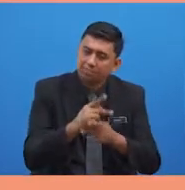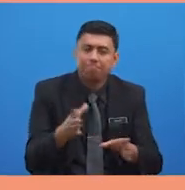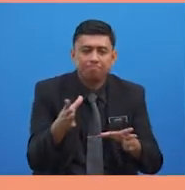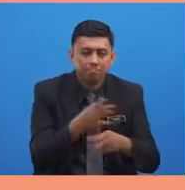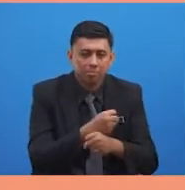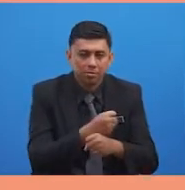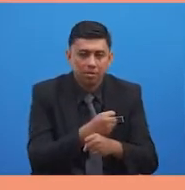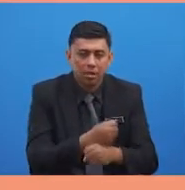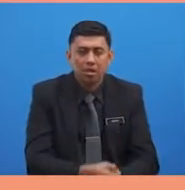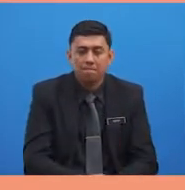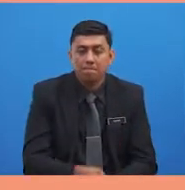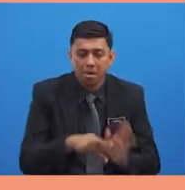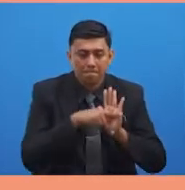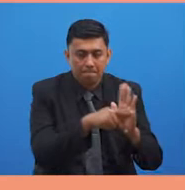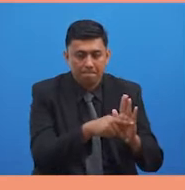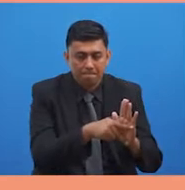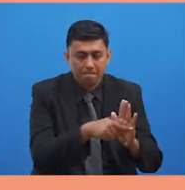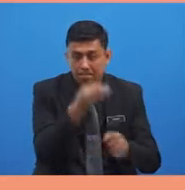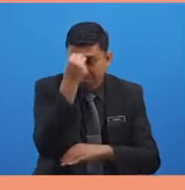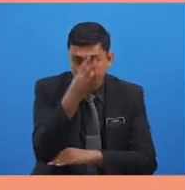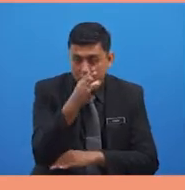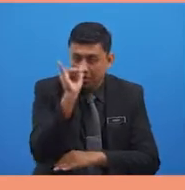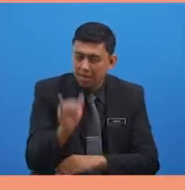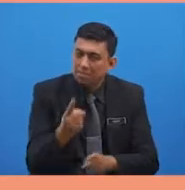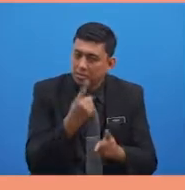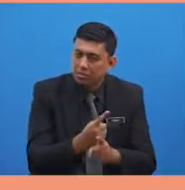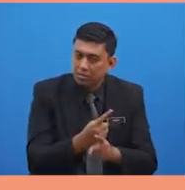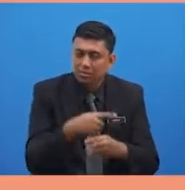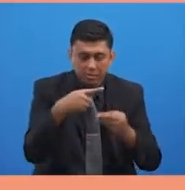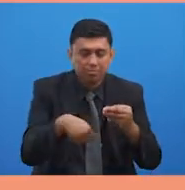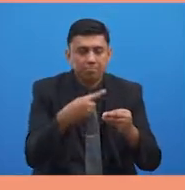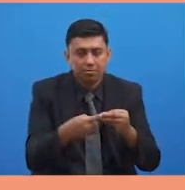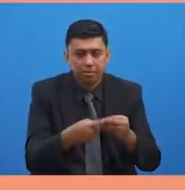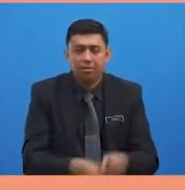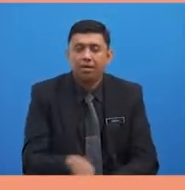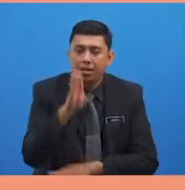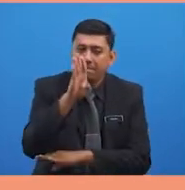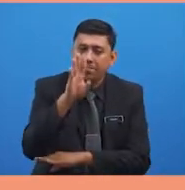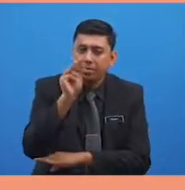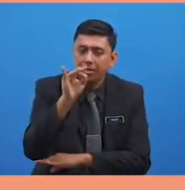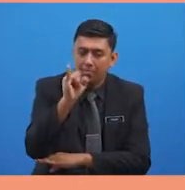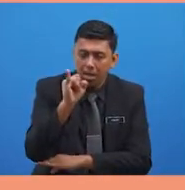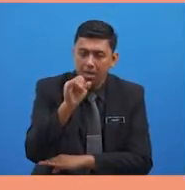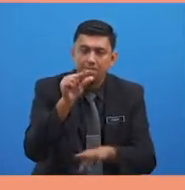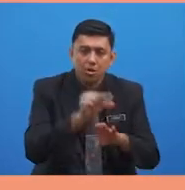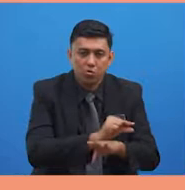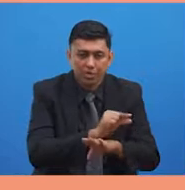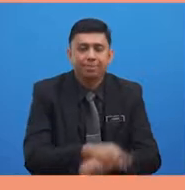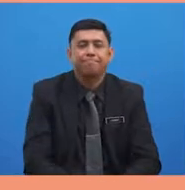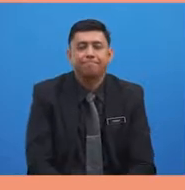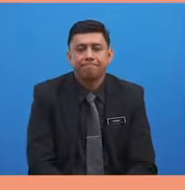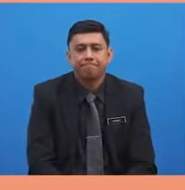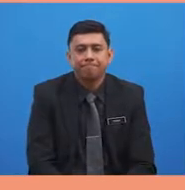dan memaparkan maklumat yang betul tentang BMI pengguna.